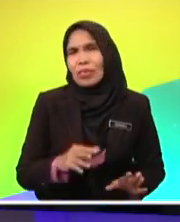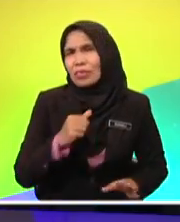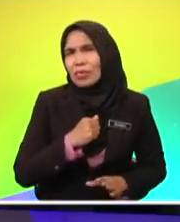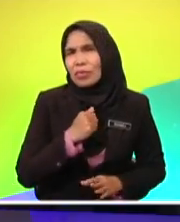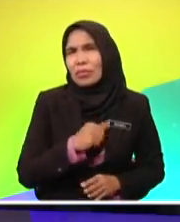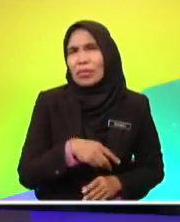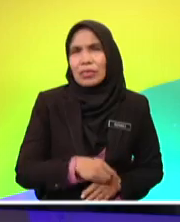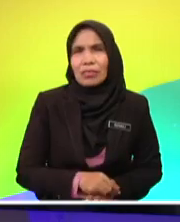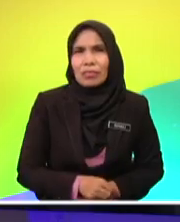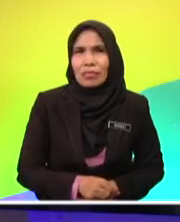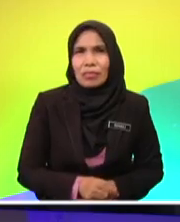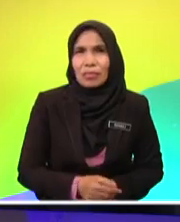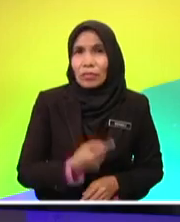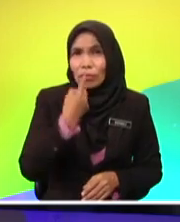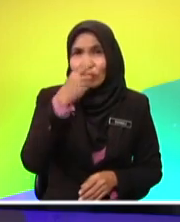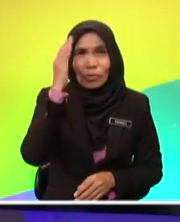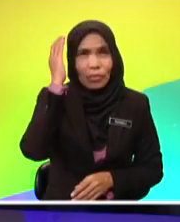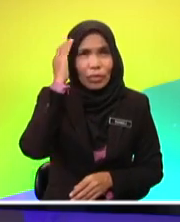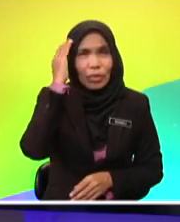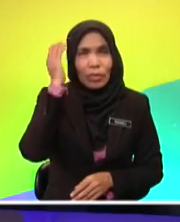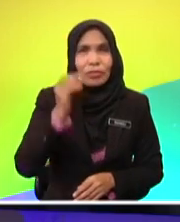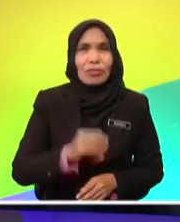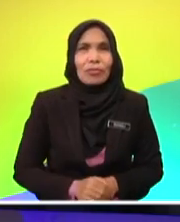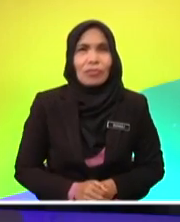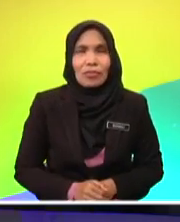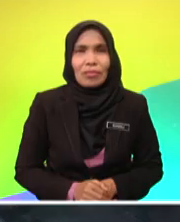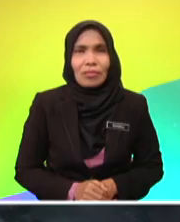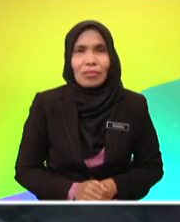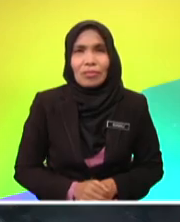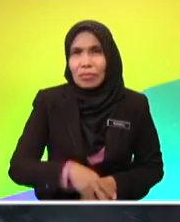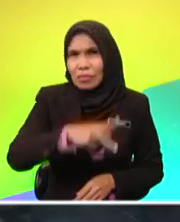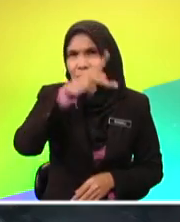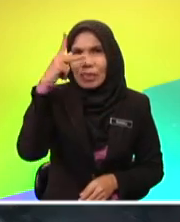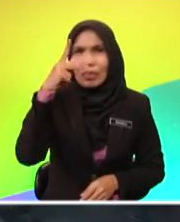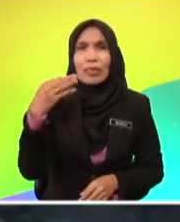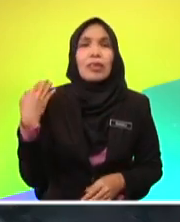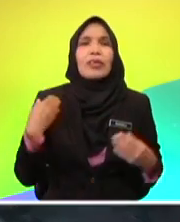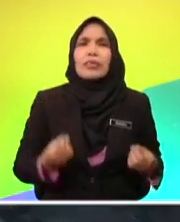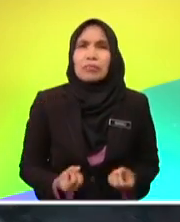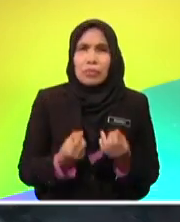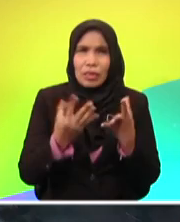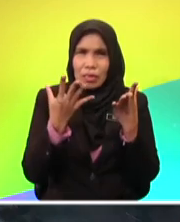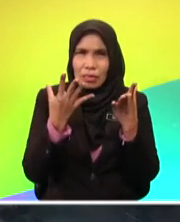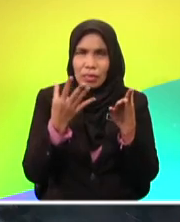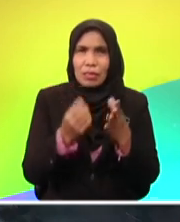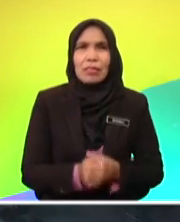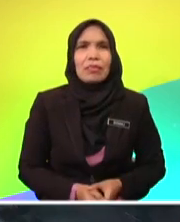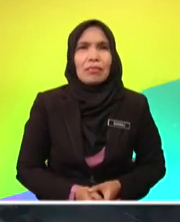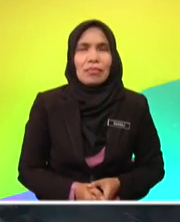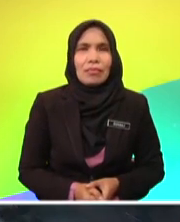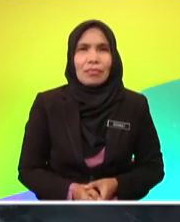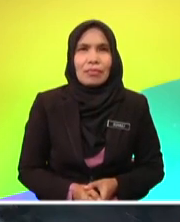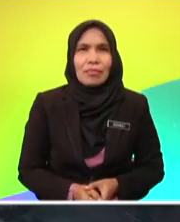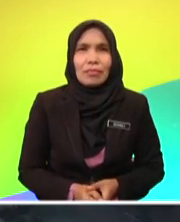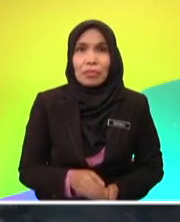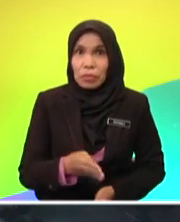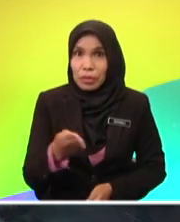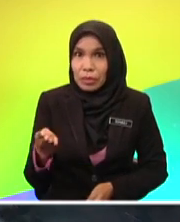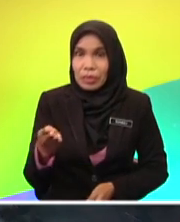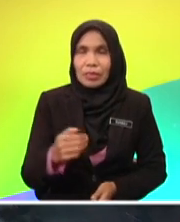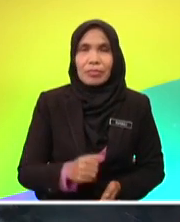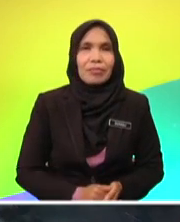tahu, memandangkan hari ini ada banyak bahan maujud di dalam studio kita, nak tahu juga apa kaitannya dengan